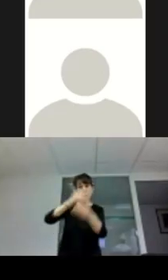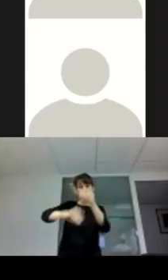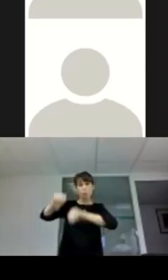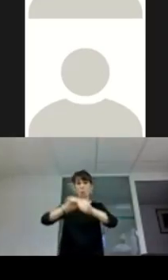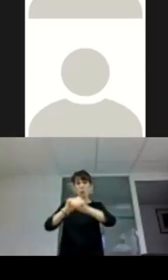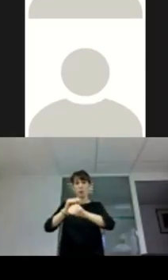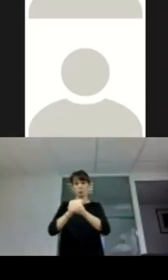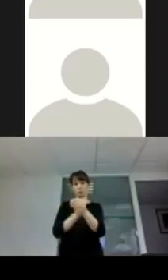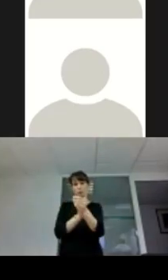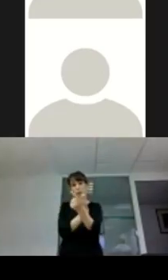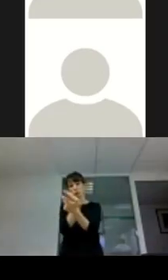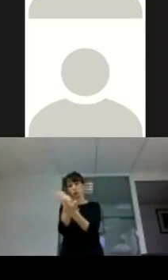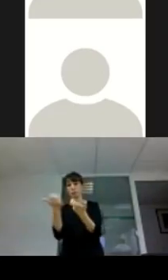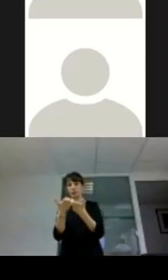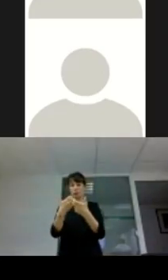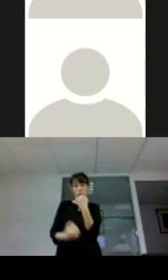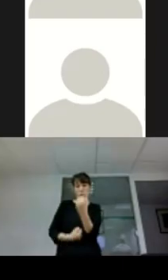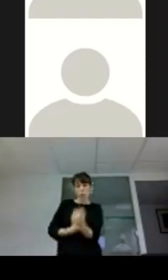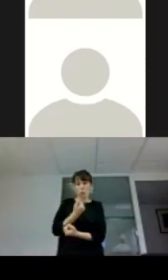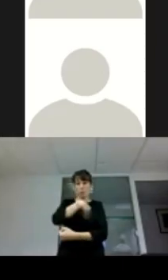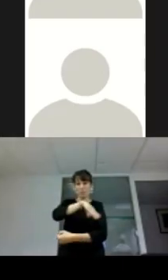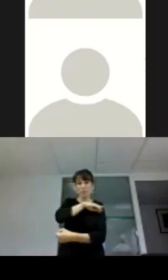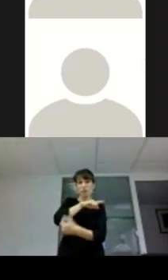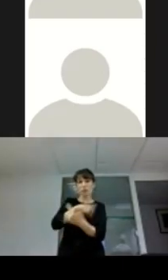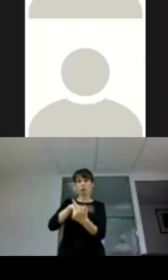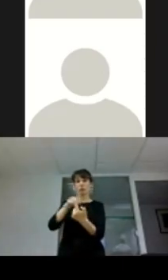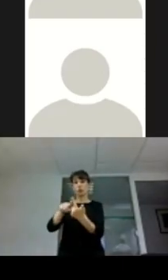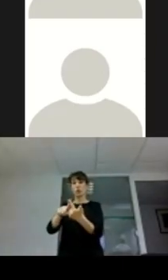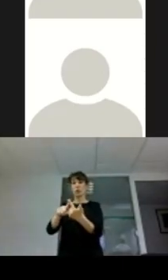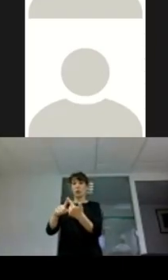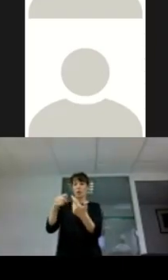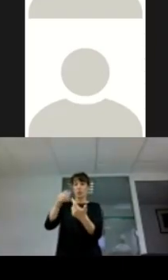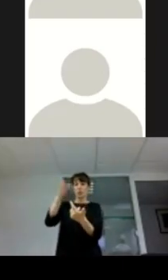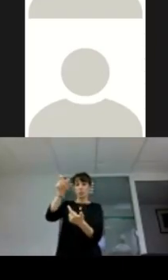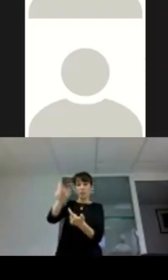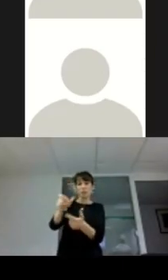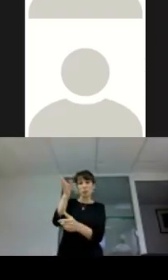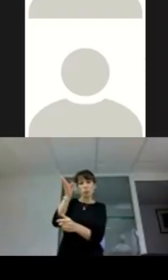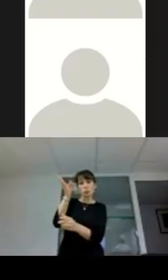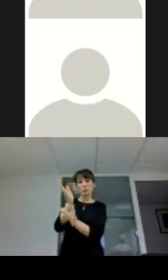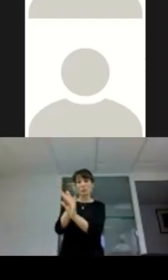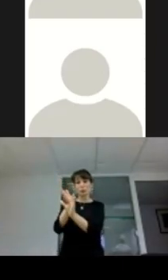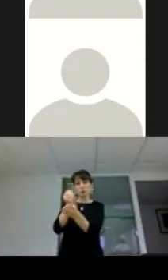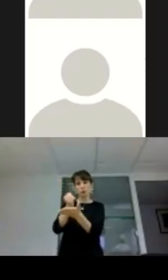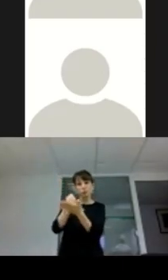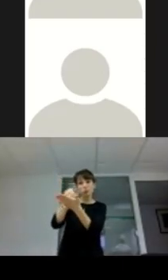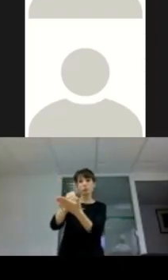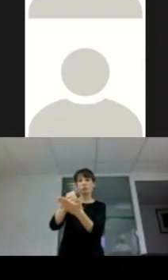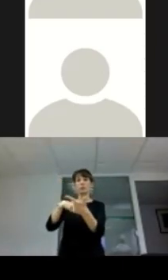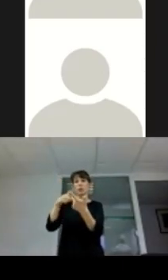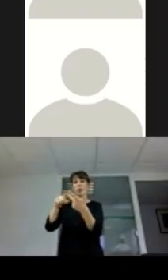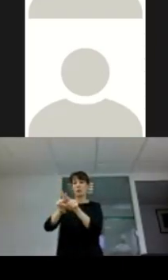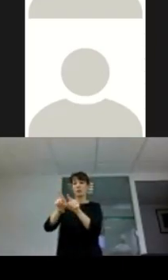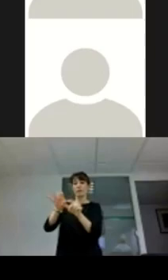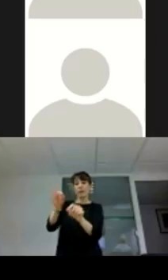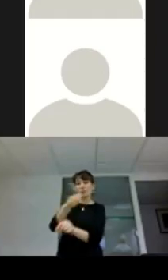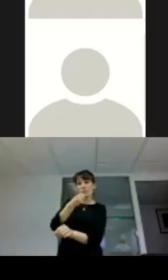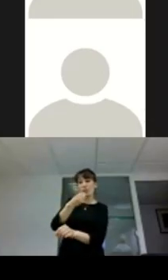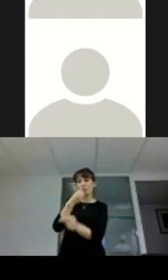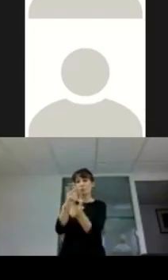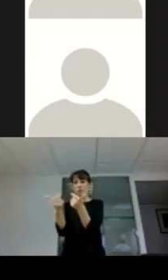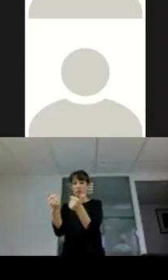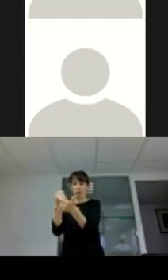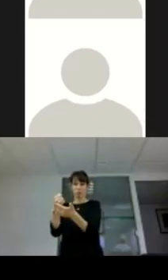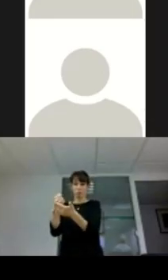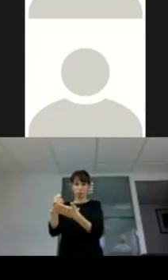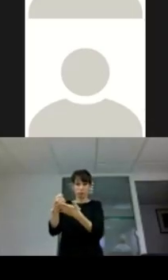socle commun de soins proposés qui sont la prise en charge de la douleur, la prise en charge de besoins psychologiques,